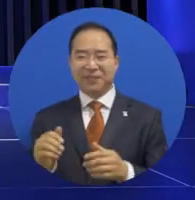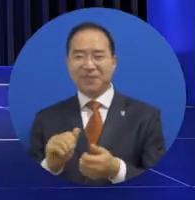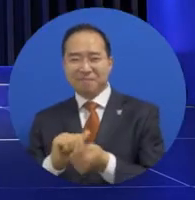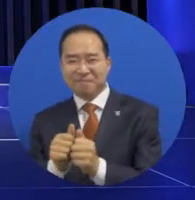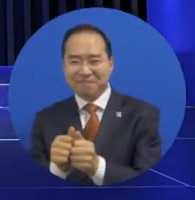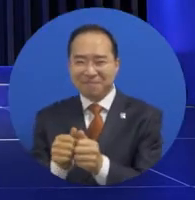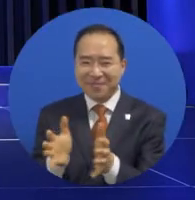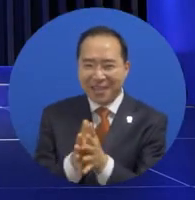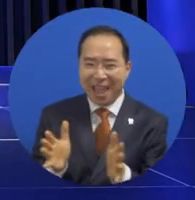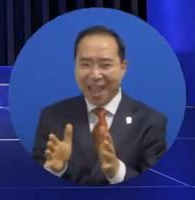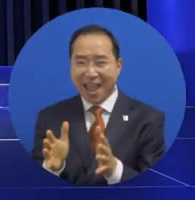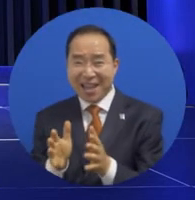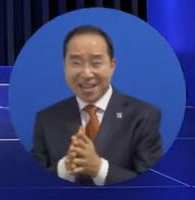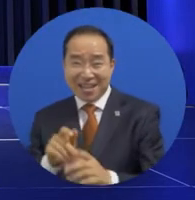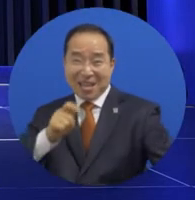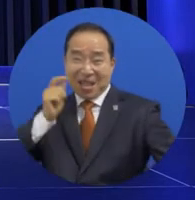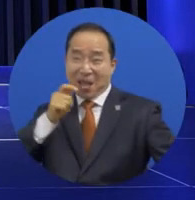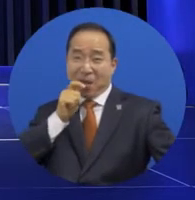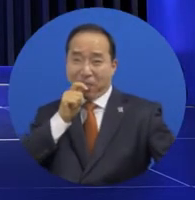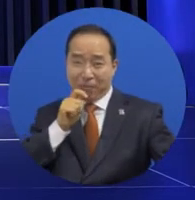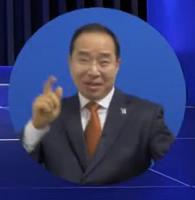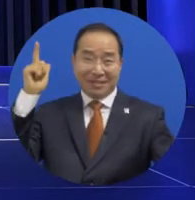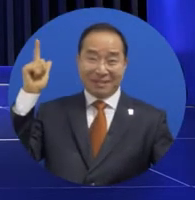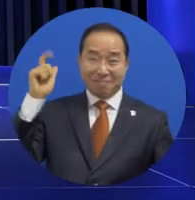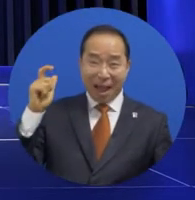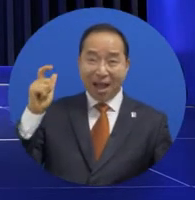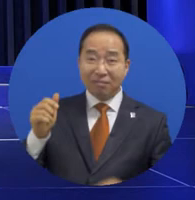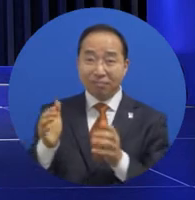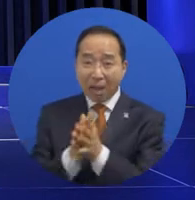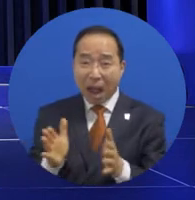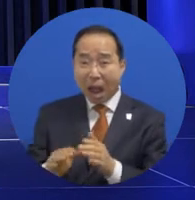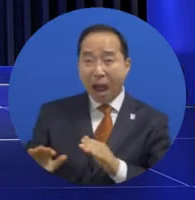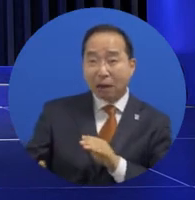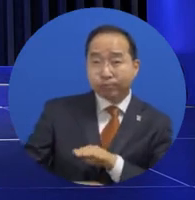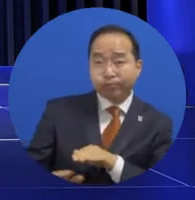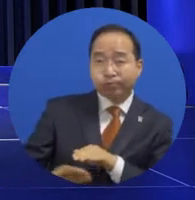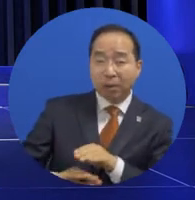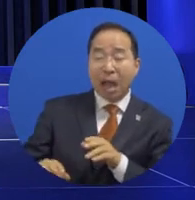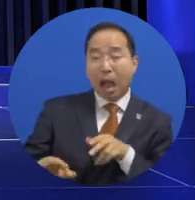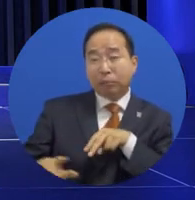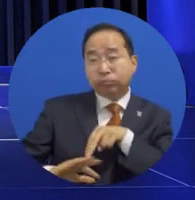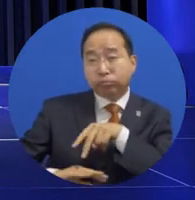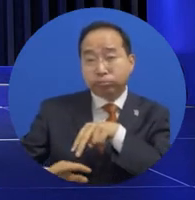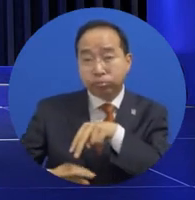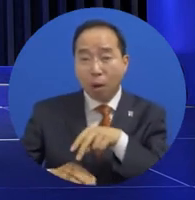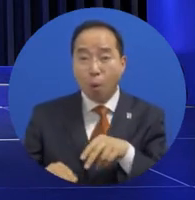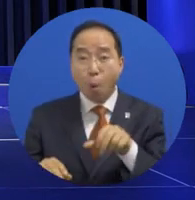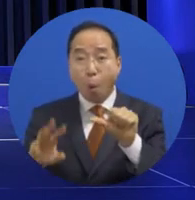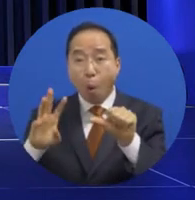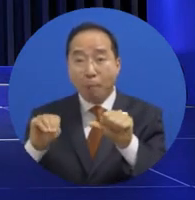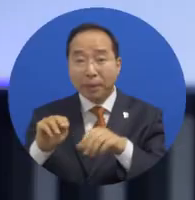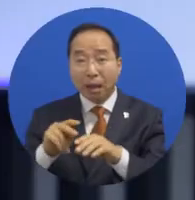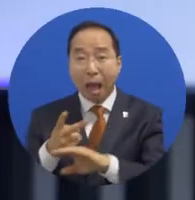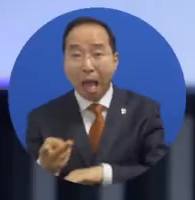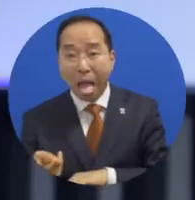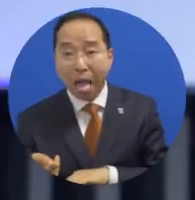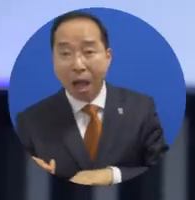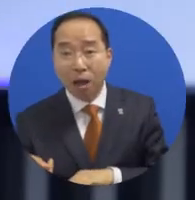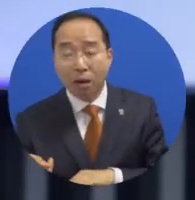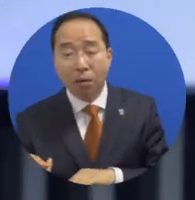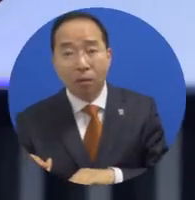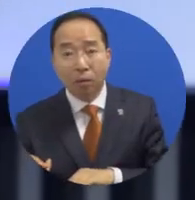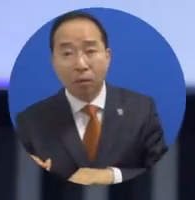웬일? 휘슬 소리가 나자마자 뛰기 시작하는데 5m도 못 가서 착 하고 미끄러졌어요. 그냥